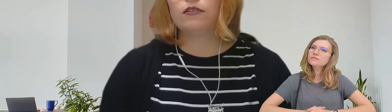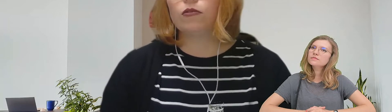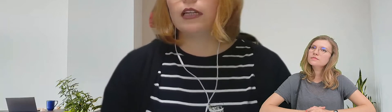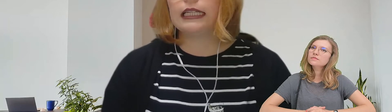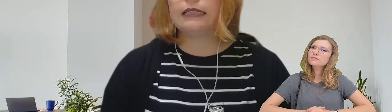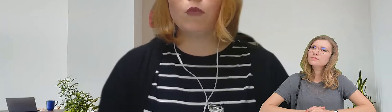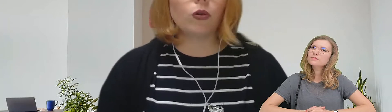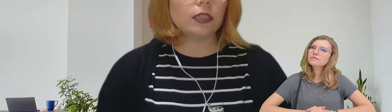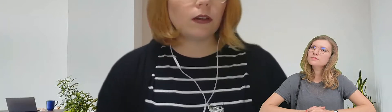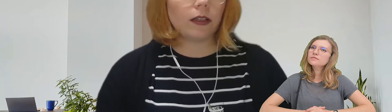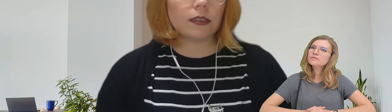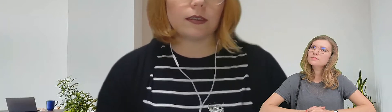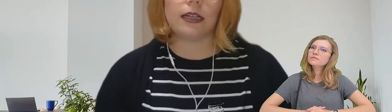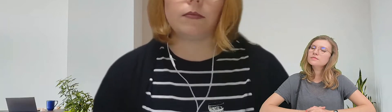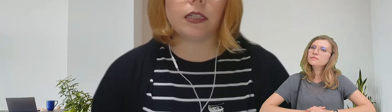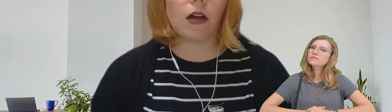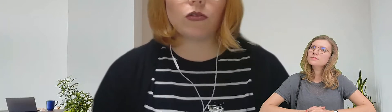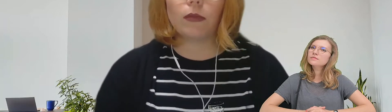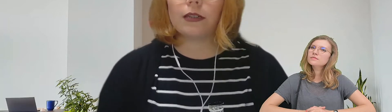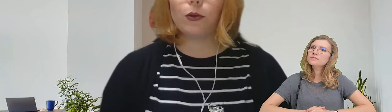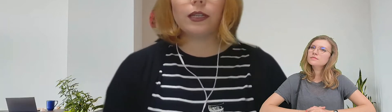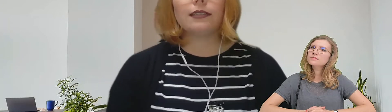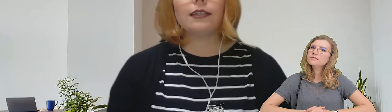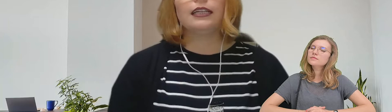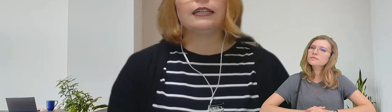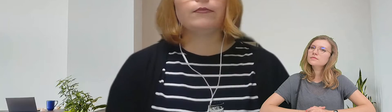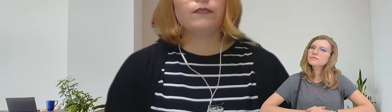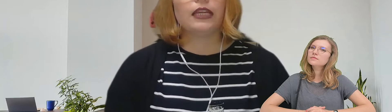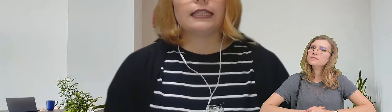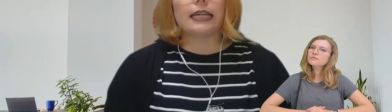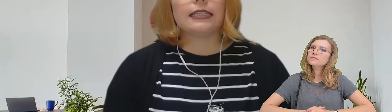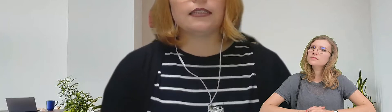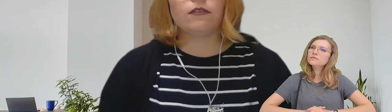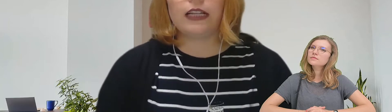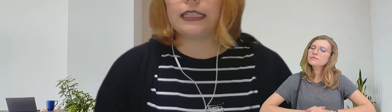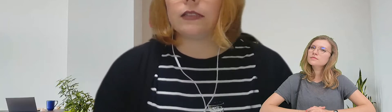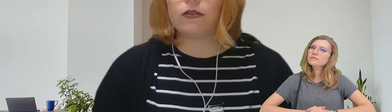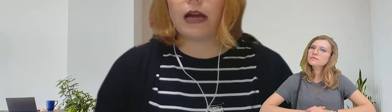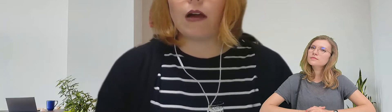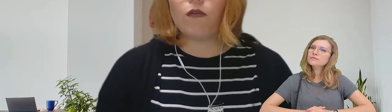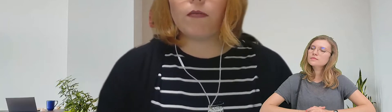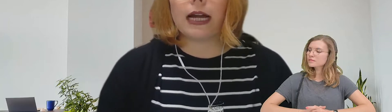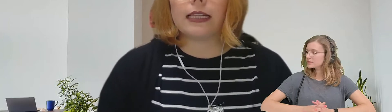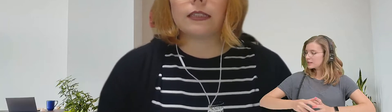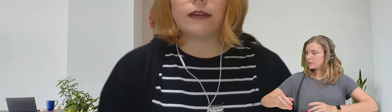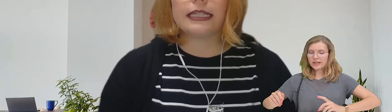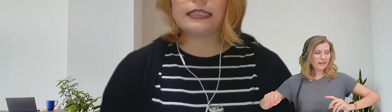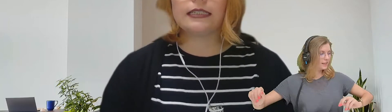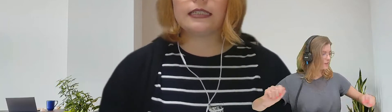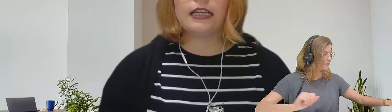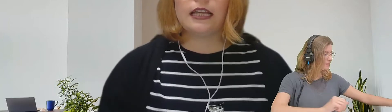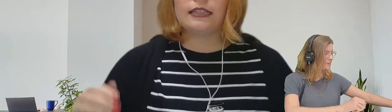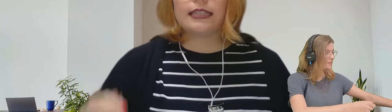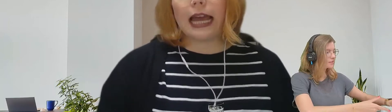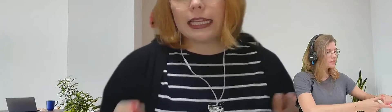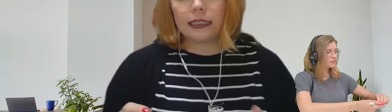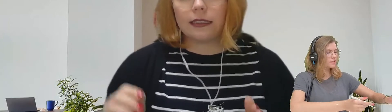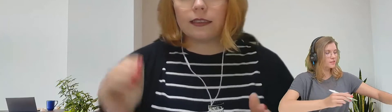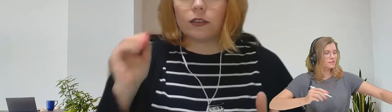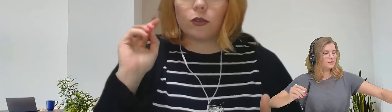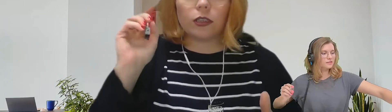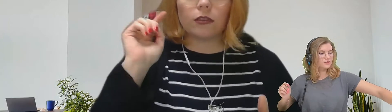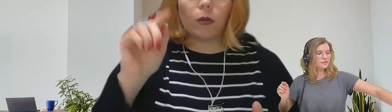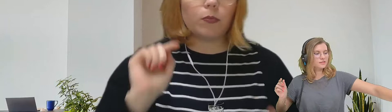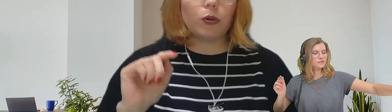gab es die sogenannten Emoticons, hat man ja auch schon mal gehört. Das sind, vielleicht kannst du es mal aufmalen, das waren diese